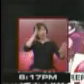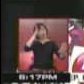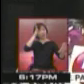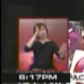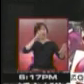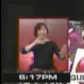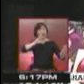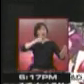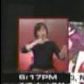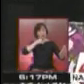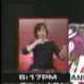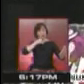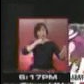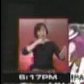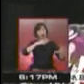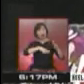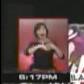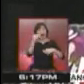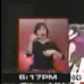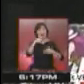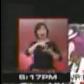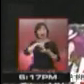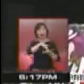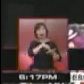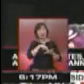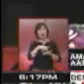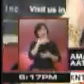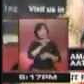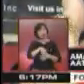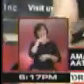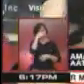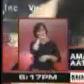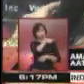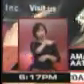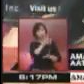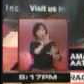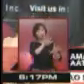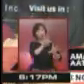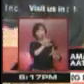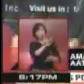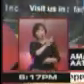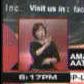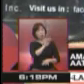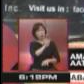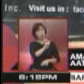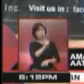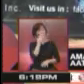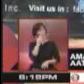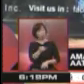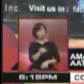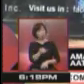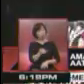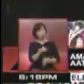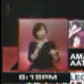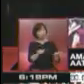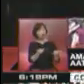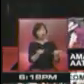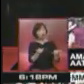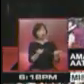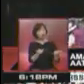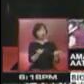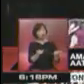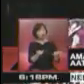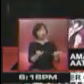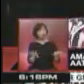aging, out-of-work actor. Too bad for you. Kawawa ka naman, Rufa. Because now, I found the